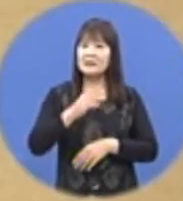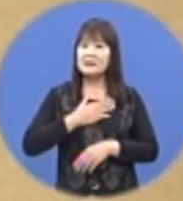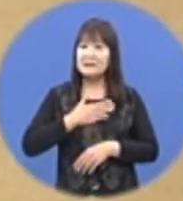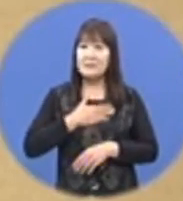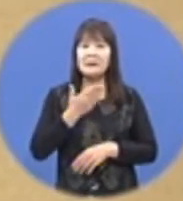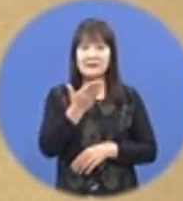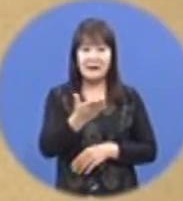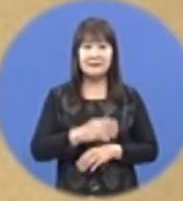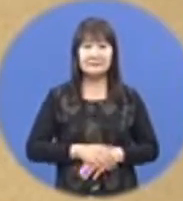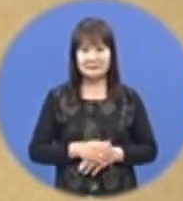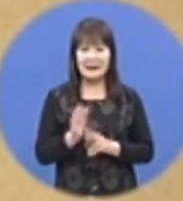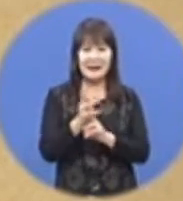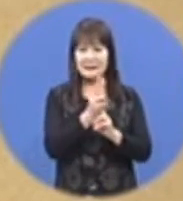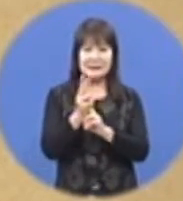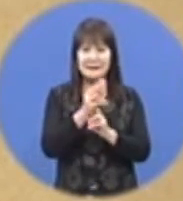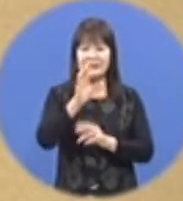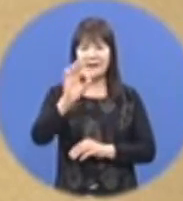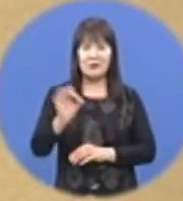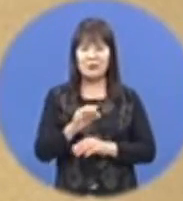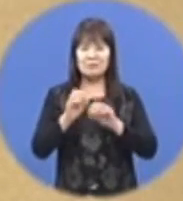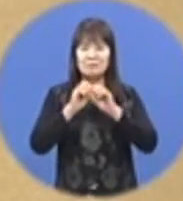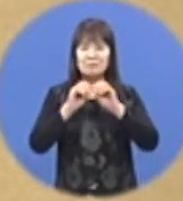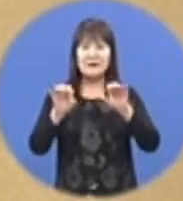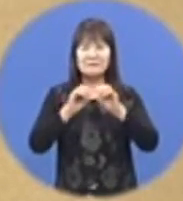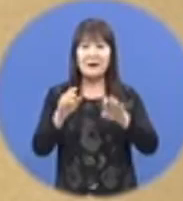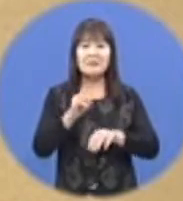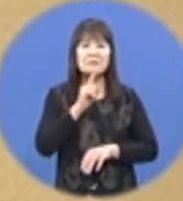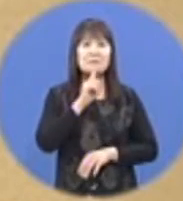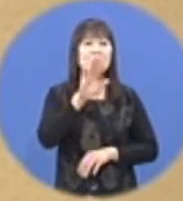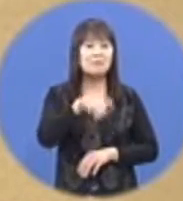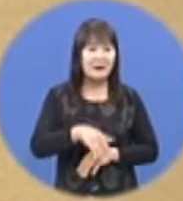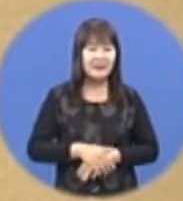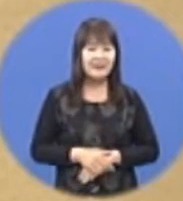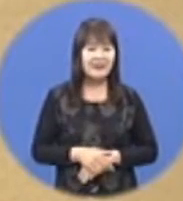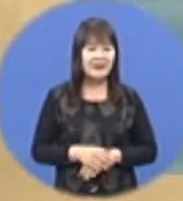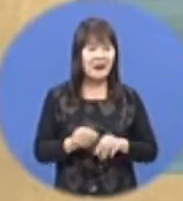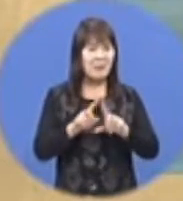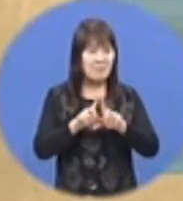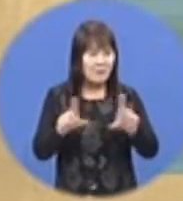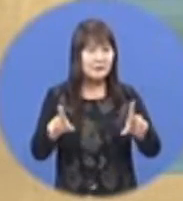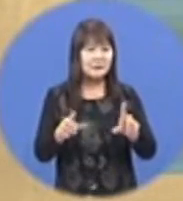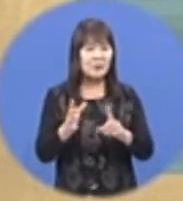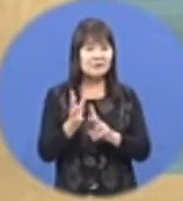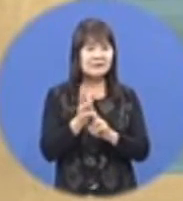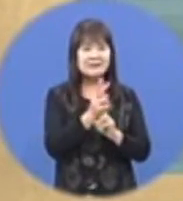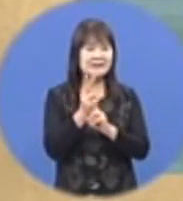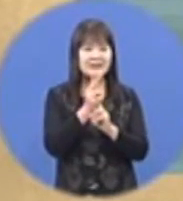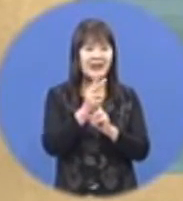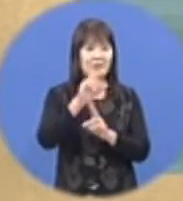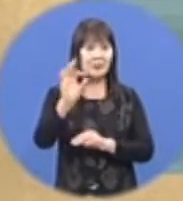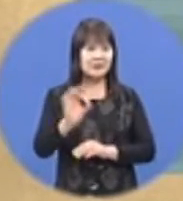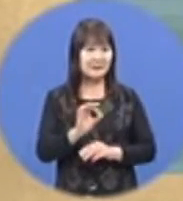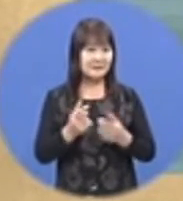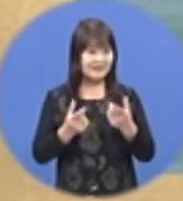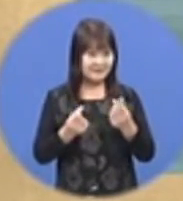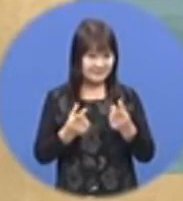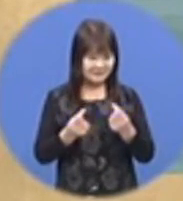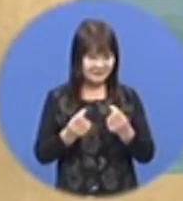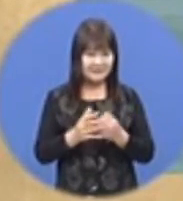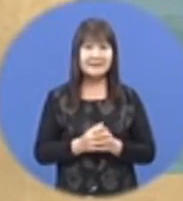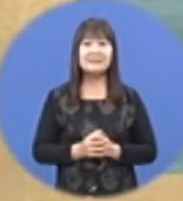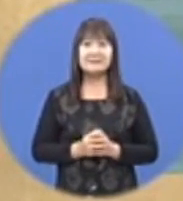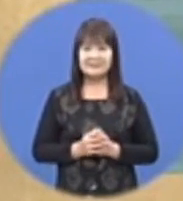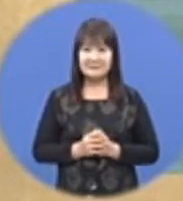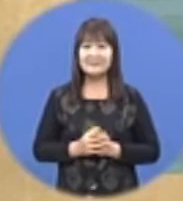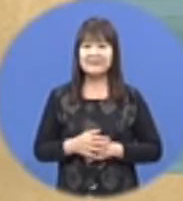やいや、今私忍者の日キャンペーンイベントって紹介したとこなんでもちろん忍者の日ってことですよね。 正解です。なぜ その忍者の